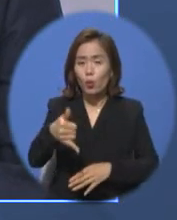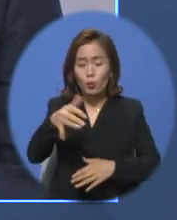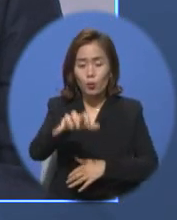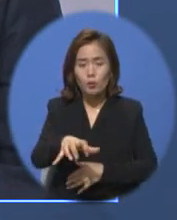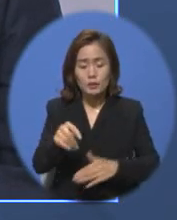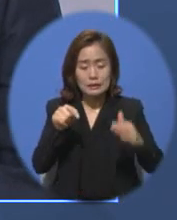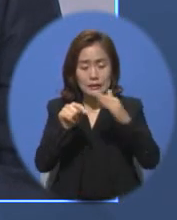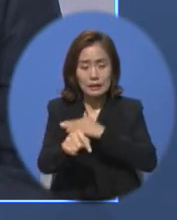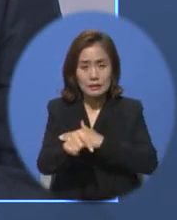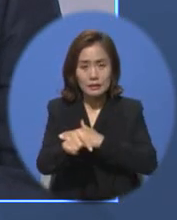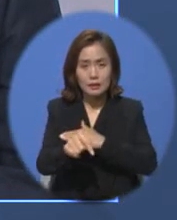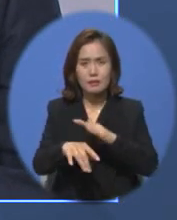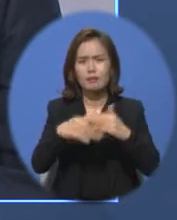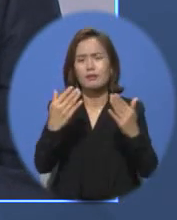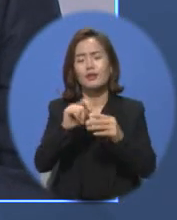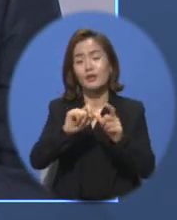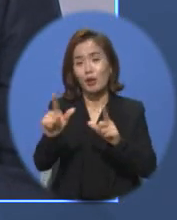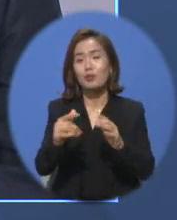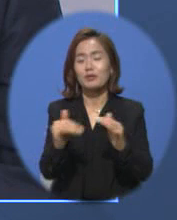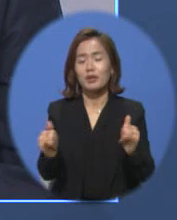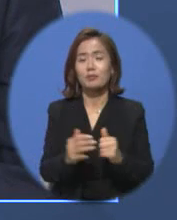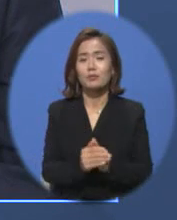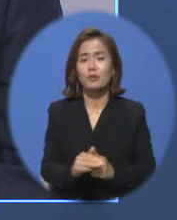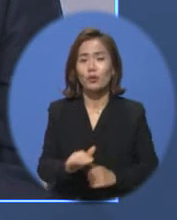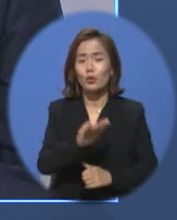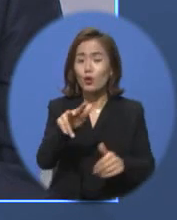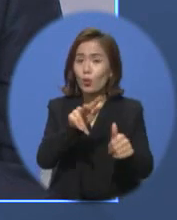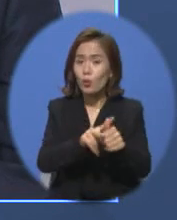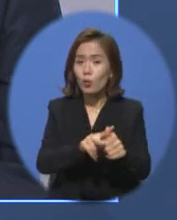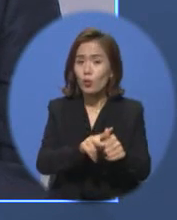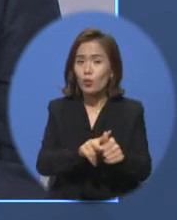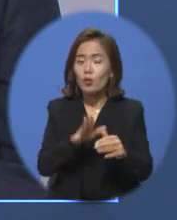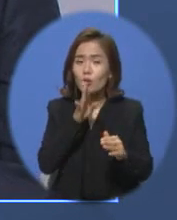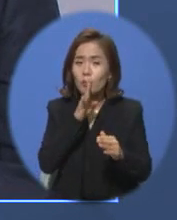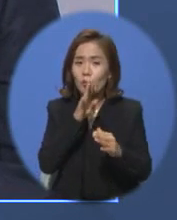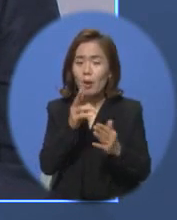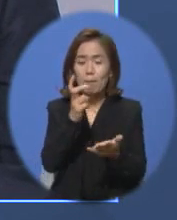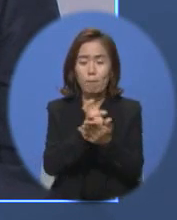이나농업분야로진출했습니다.